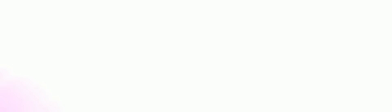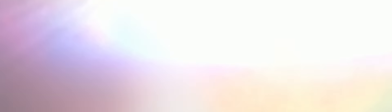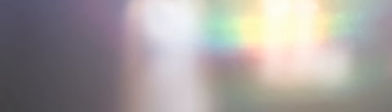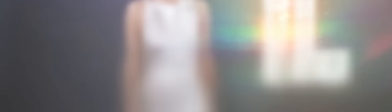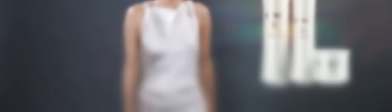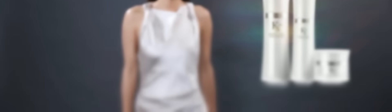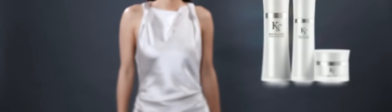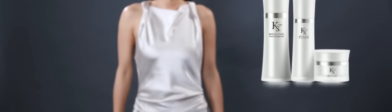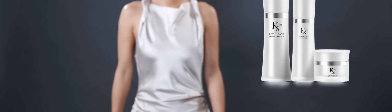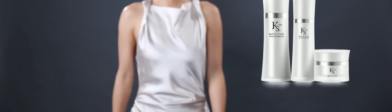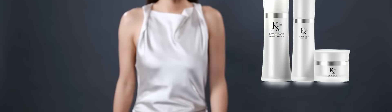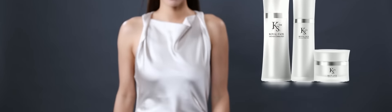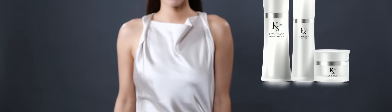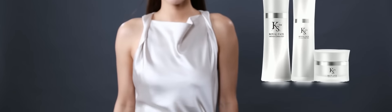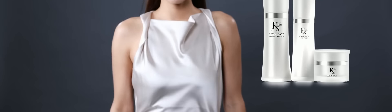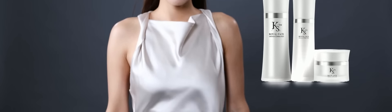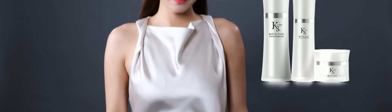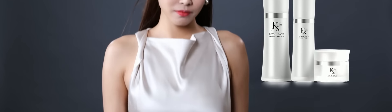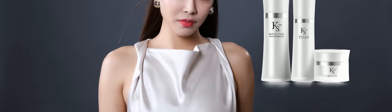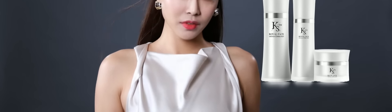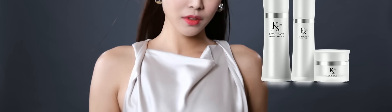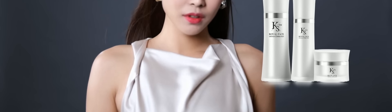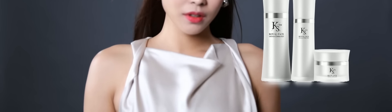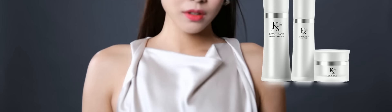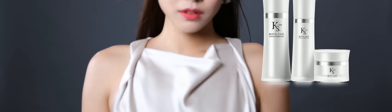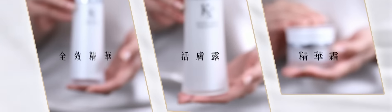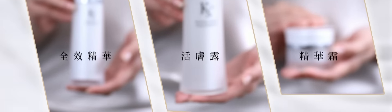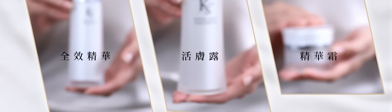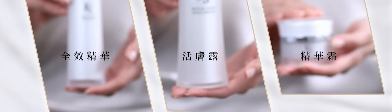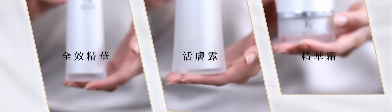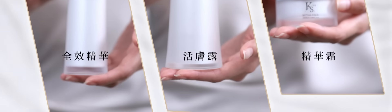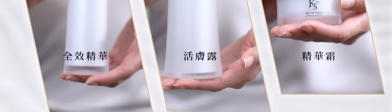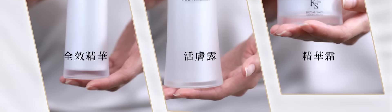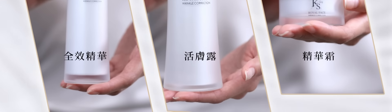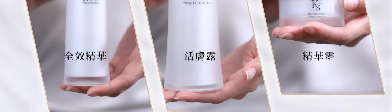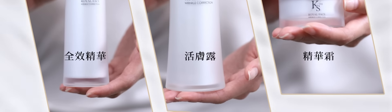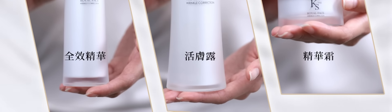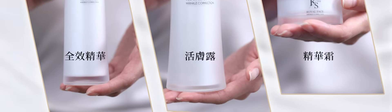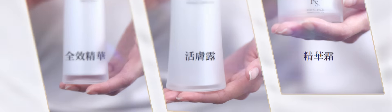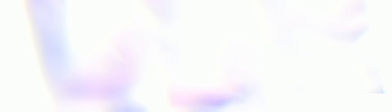KS Royal Face 皇家颜值逆时奇迹，活